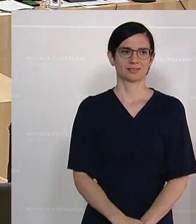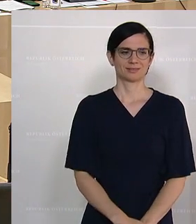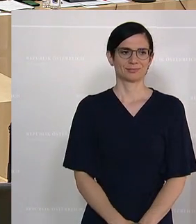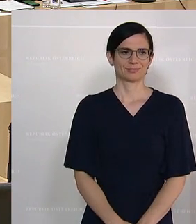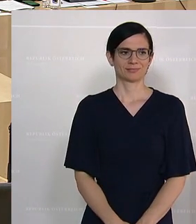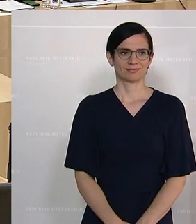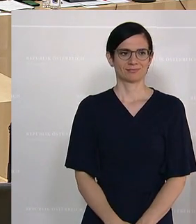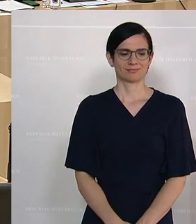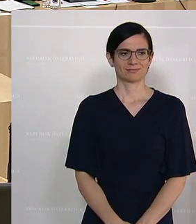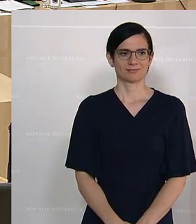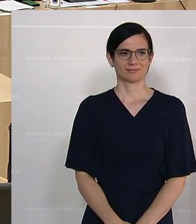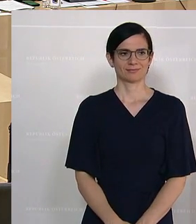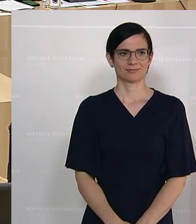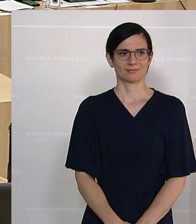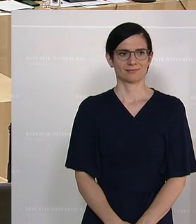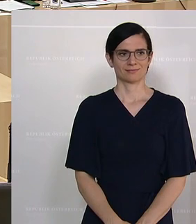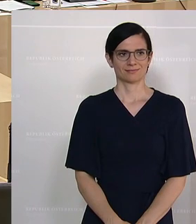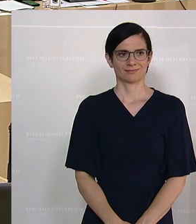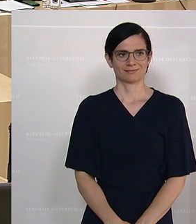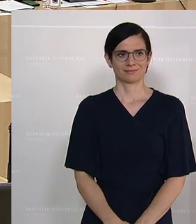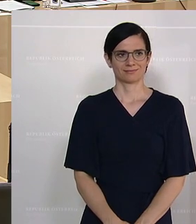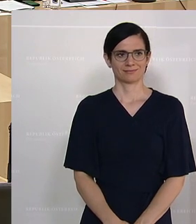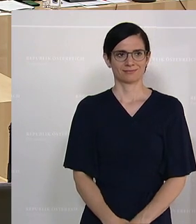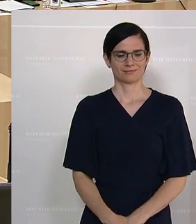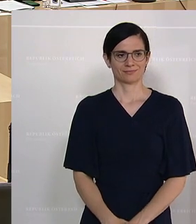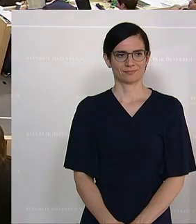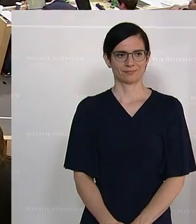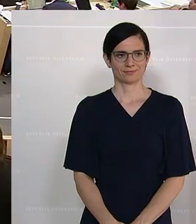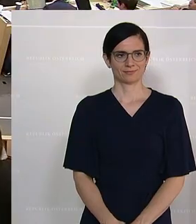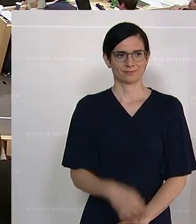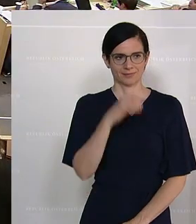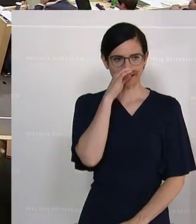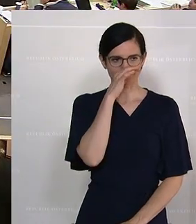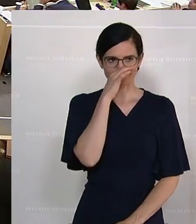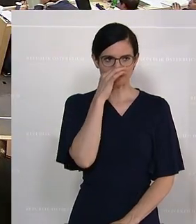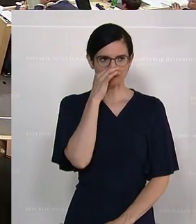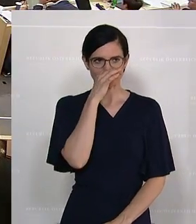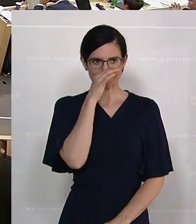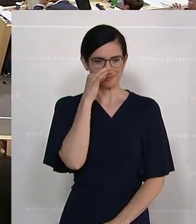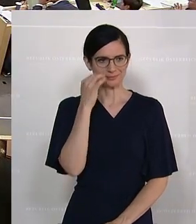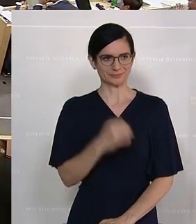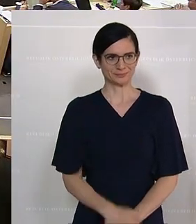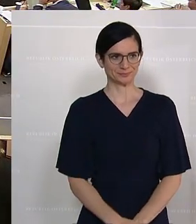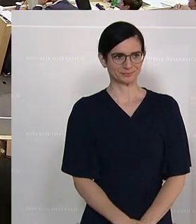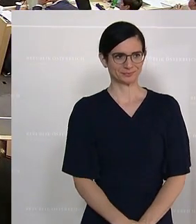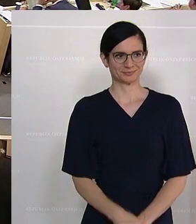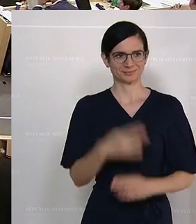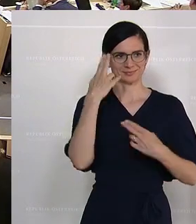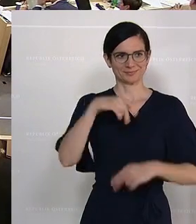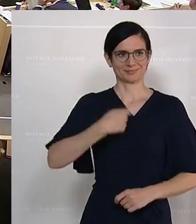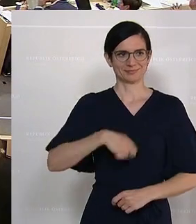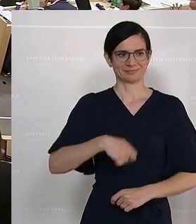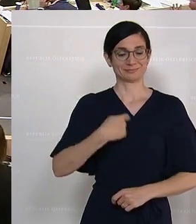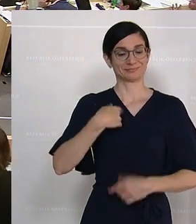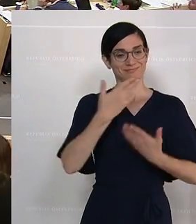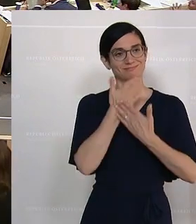absolute abschaffung man wolle eine rückwirkende und die näheres wollen über die entlastungsbohrung einzeln abstimmen am wort